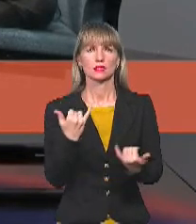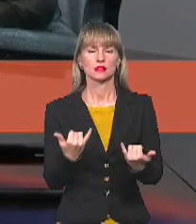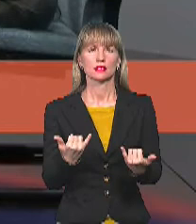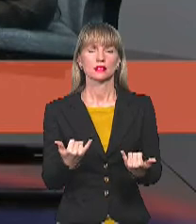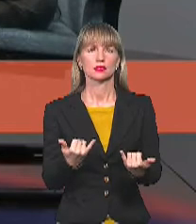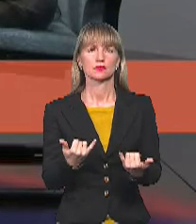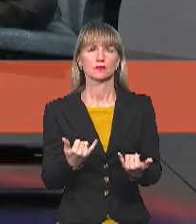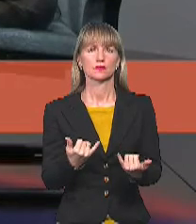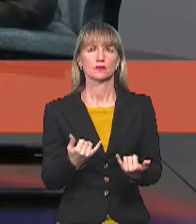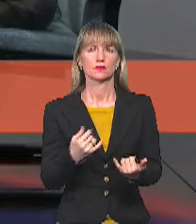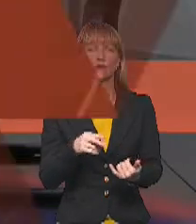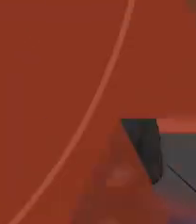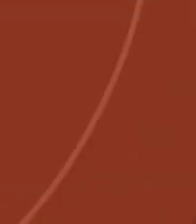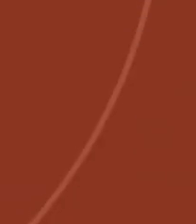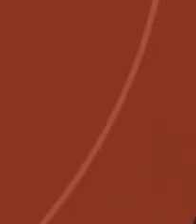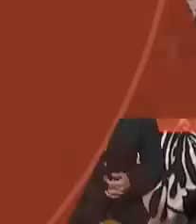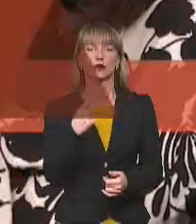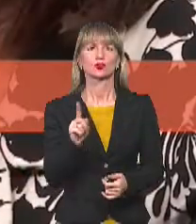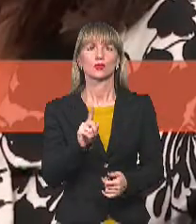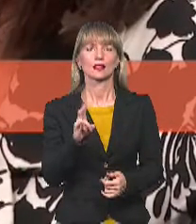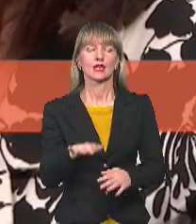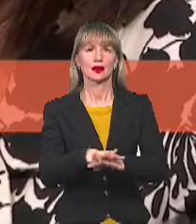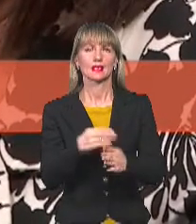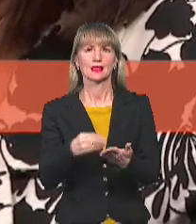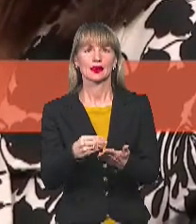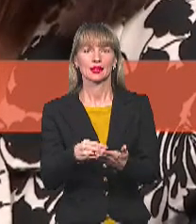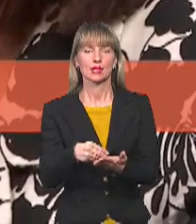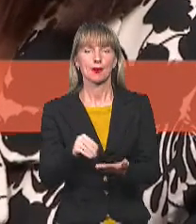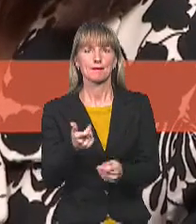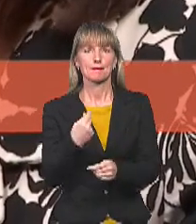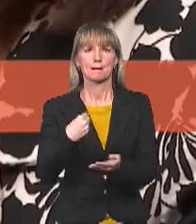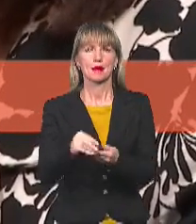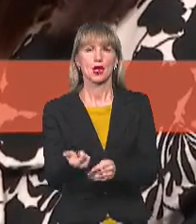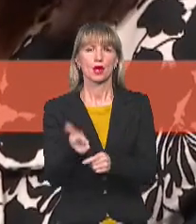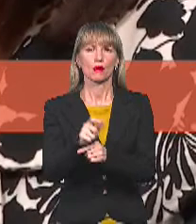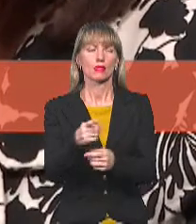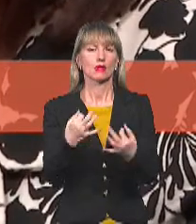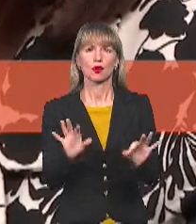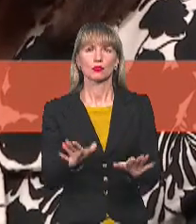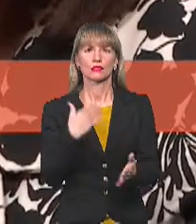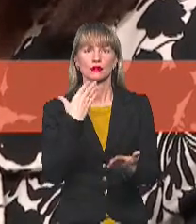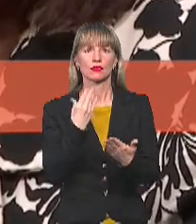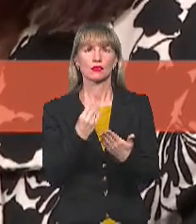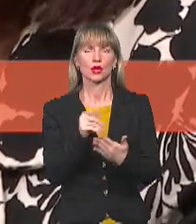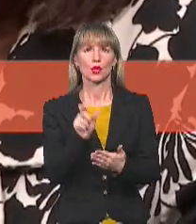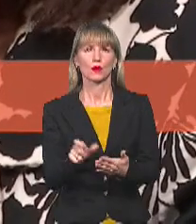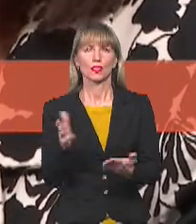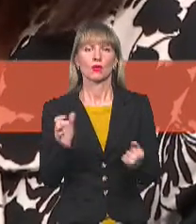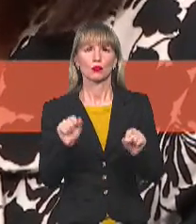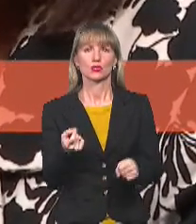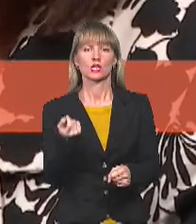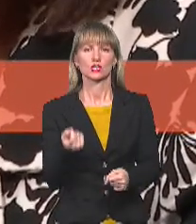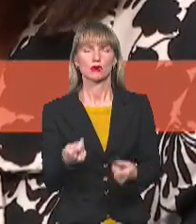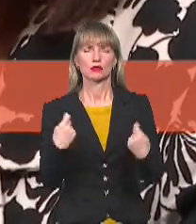Ну, ми чули, люди говорили про те, що на ринках працюють перекупники, вони просто не пускають свої лави людей, які можуть